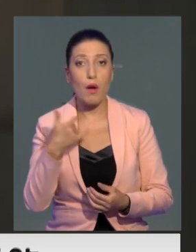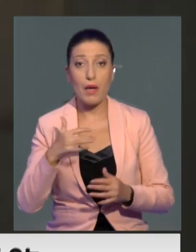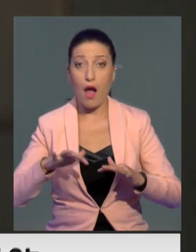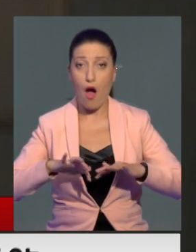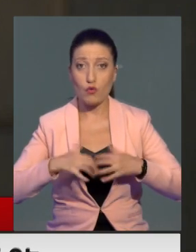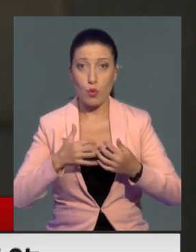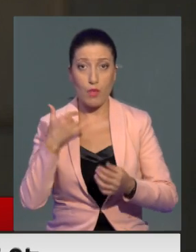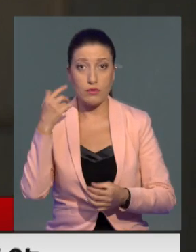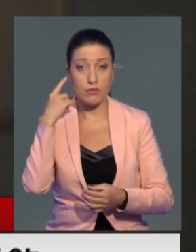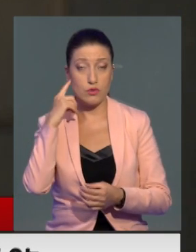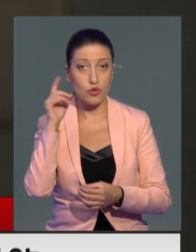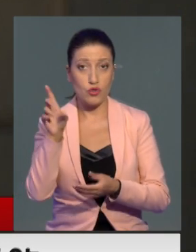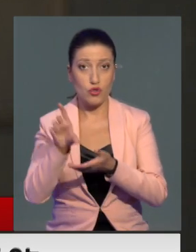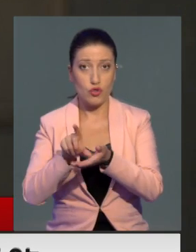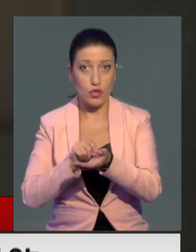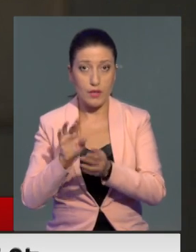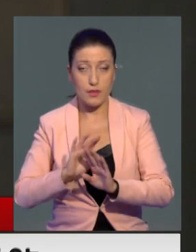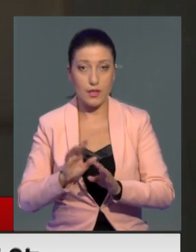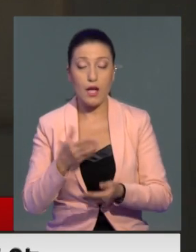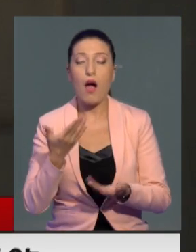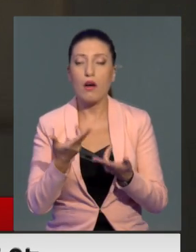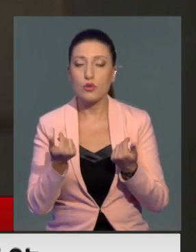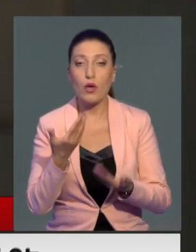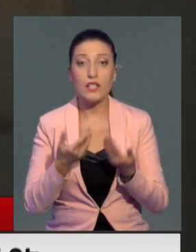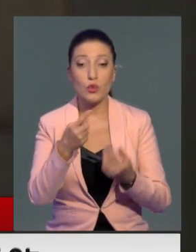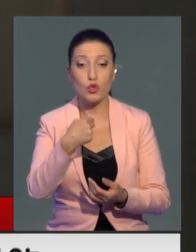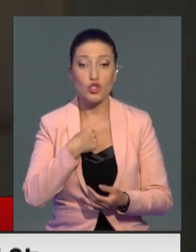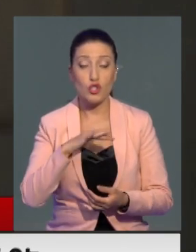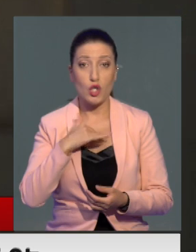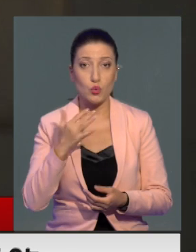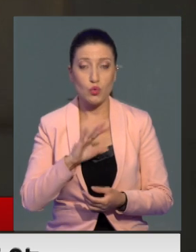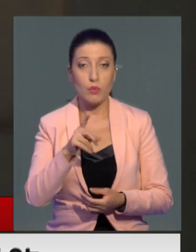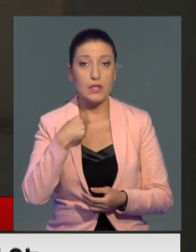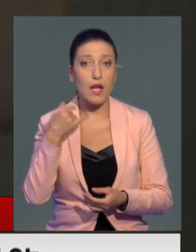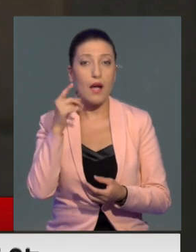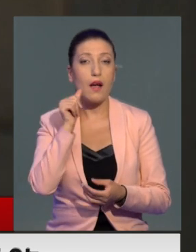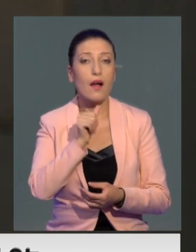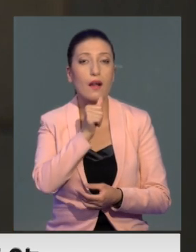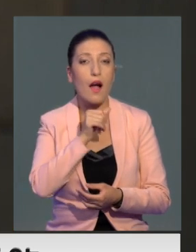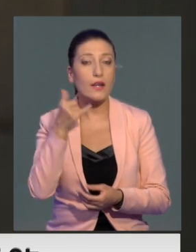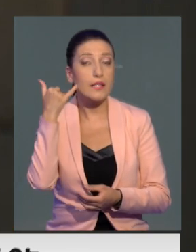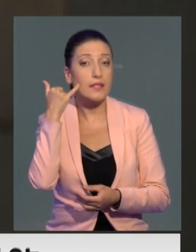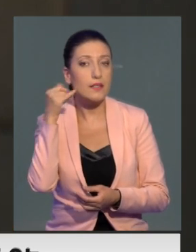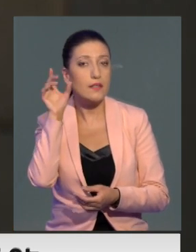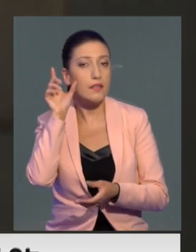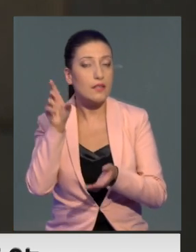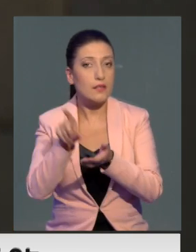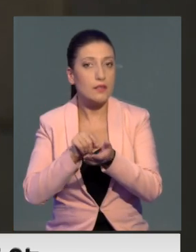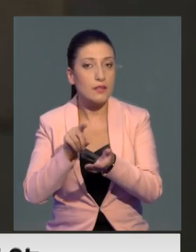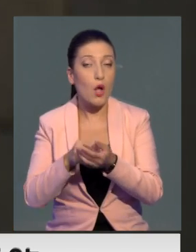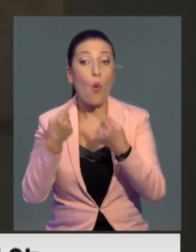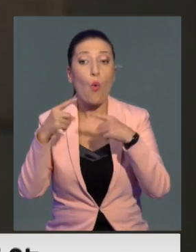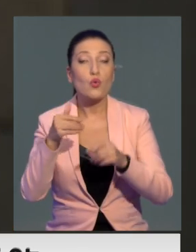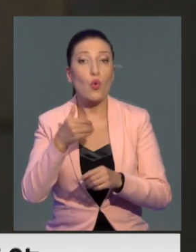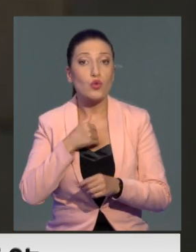Այո, որովհետև եթե ինձ չեք ուզում գաղտնալսել, իսկ մեկ այլին ուզում եք գաղտնալսել, կամ իրավական պրոցեսը նենց